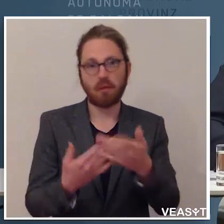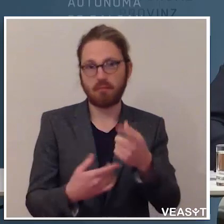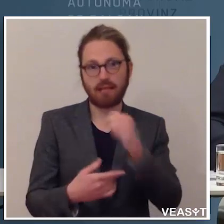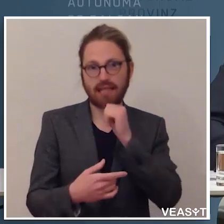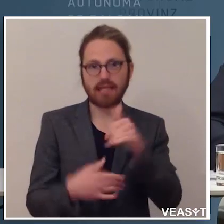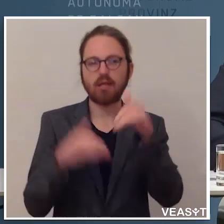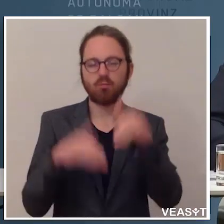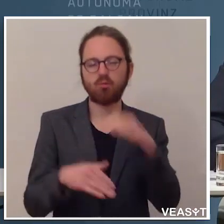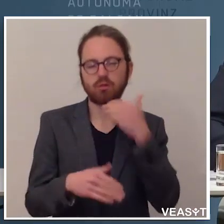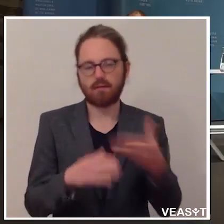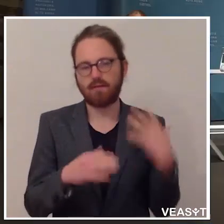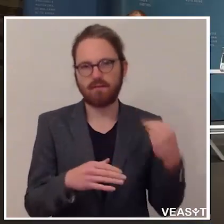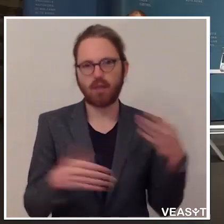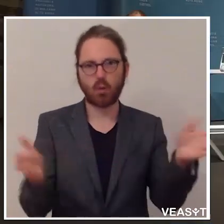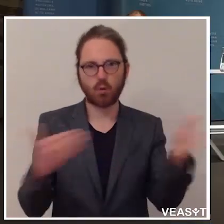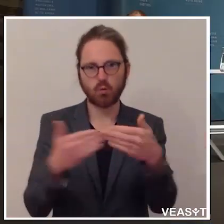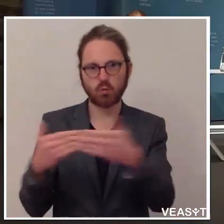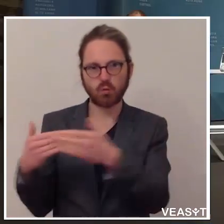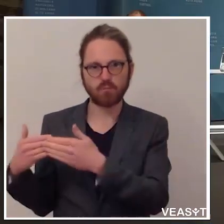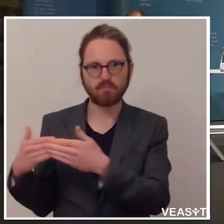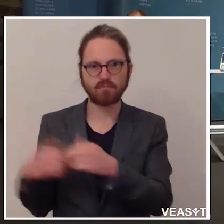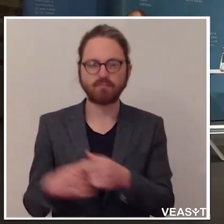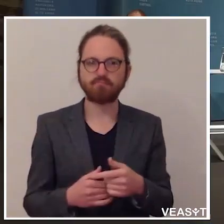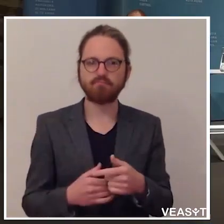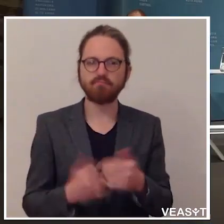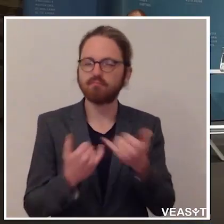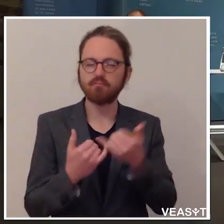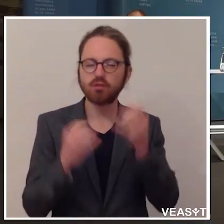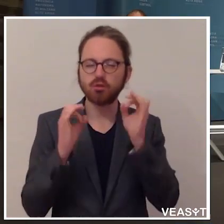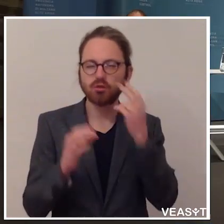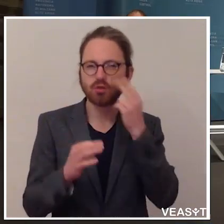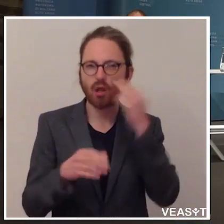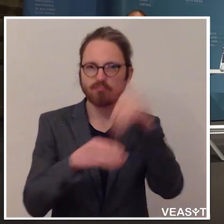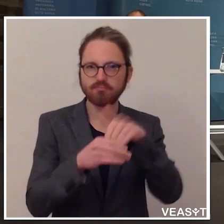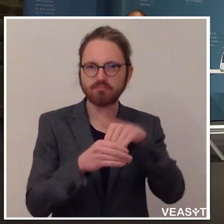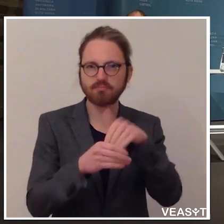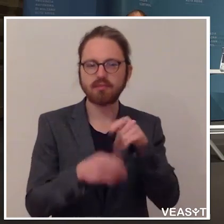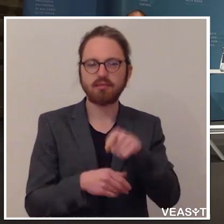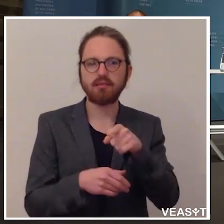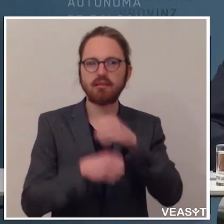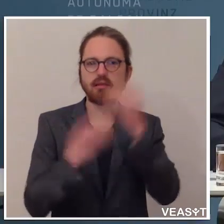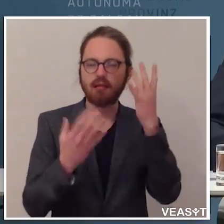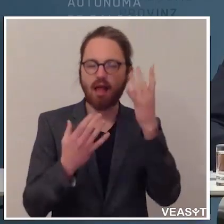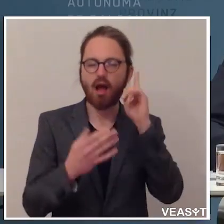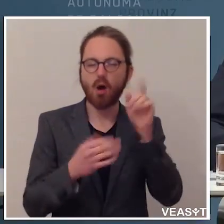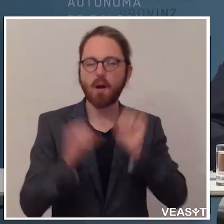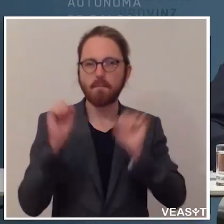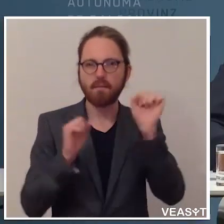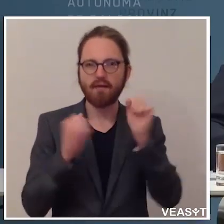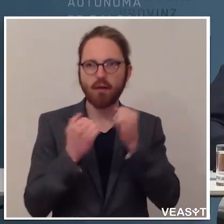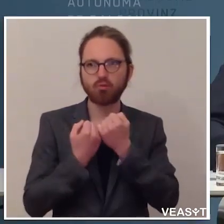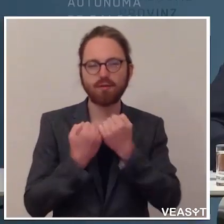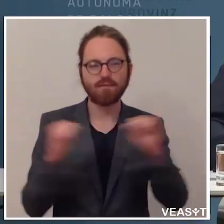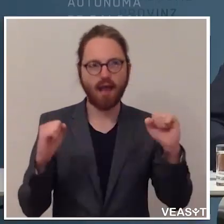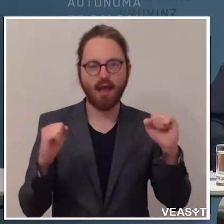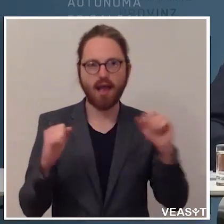Maßnahmen getroffen werden. Worum geht es jetzt konkret? Zum einen, ja, tatsächlich um die Bewegungsfreiheit. Es wird mit